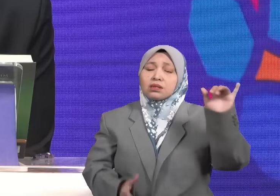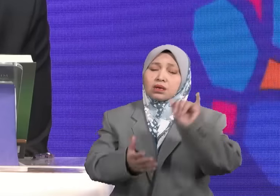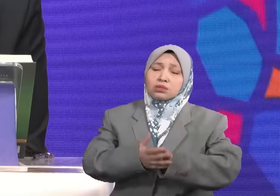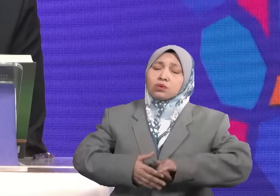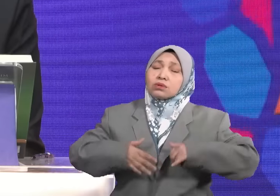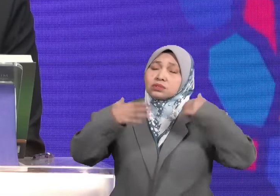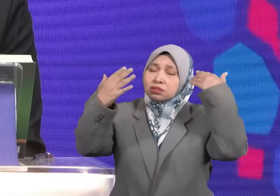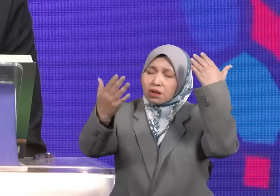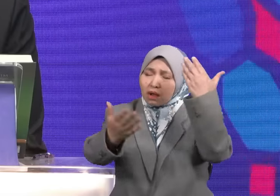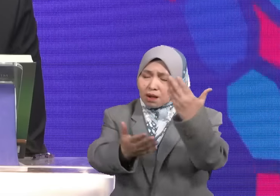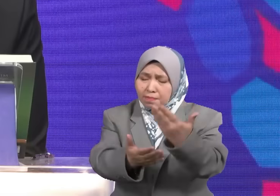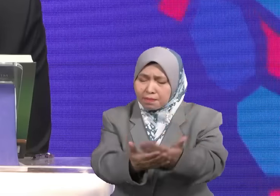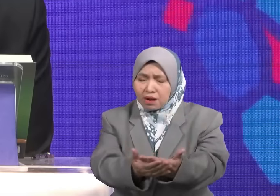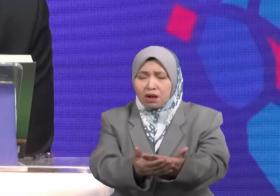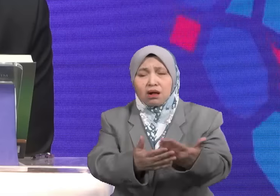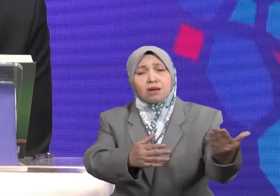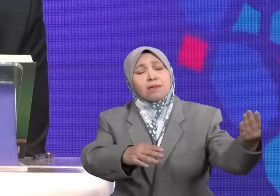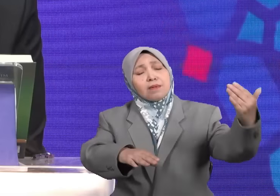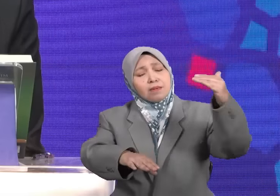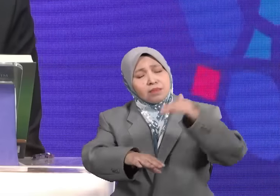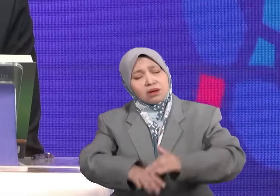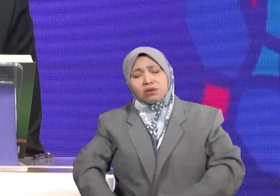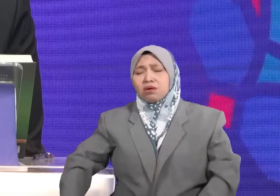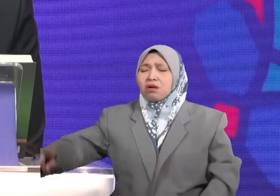يُبَدِّلْ نِعْمَةَ